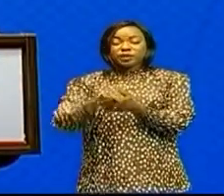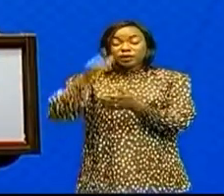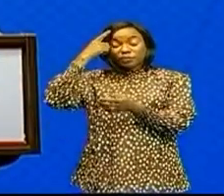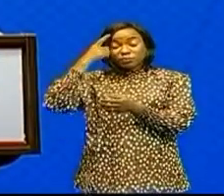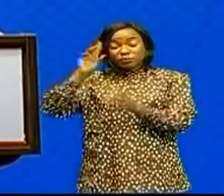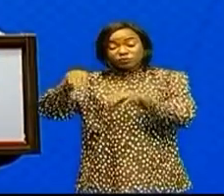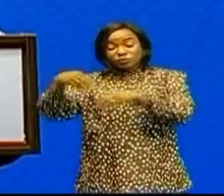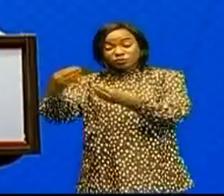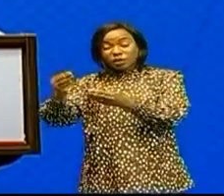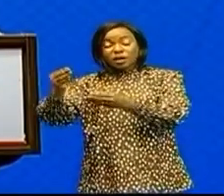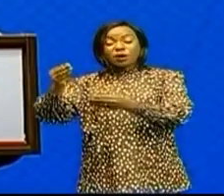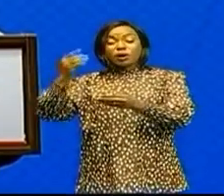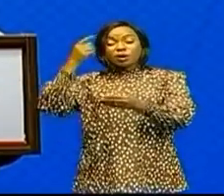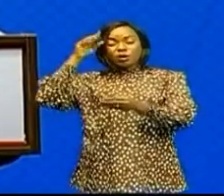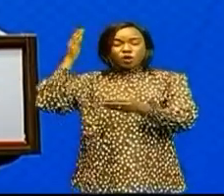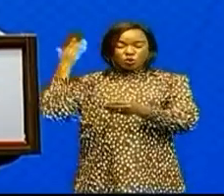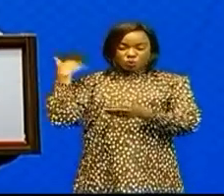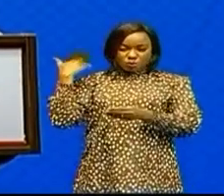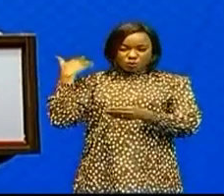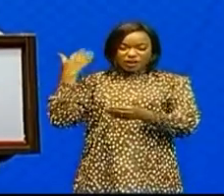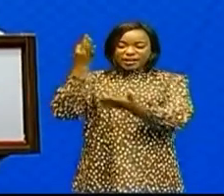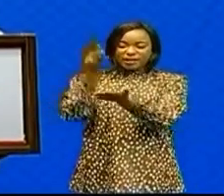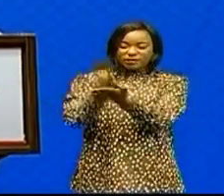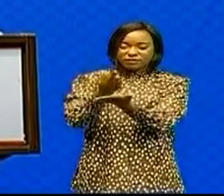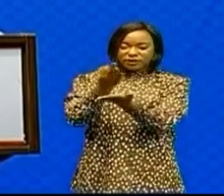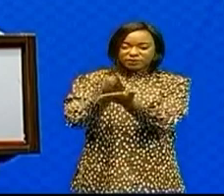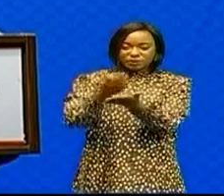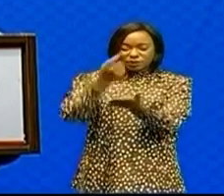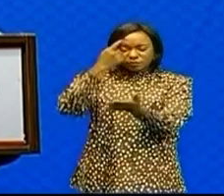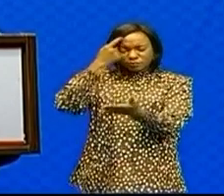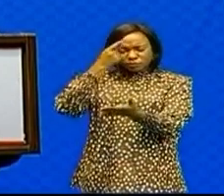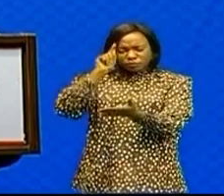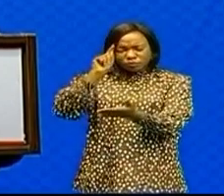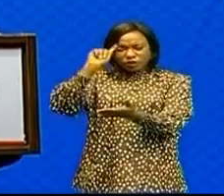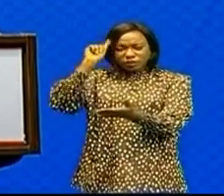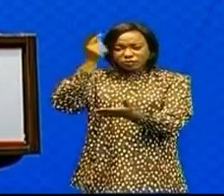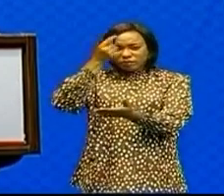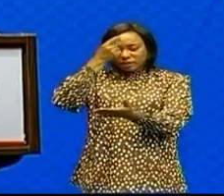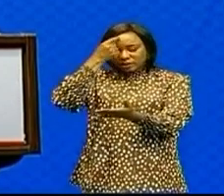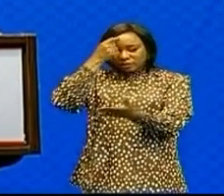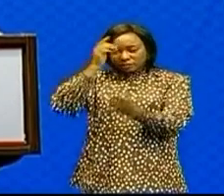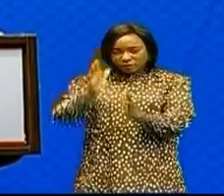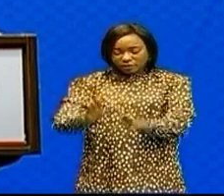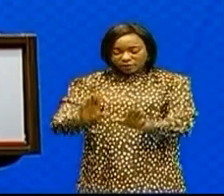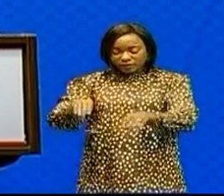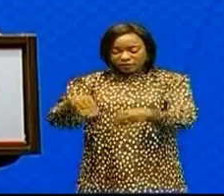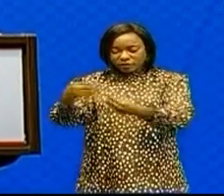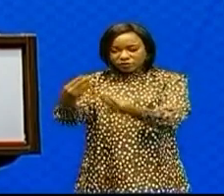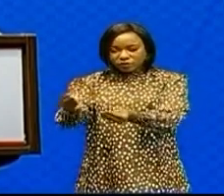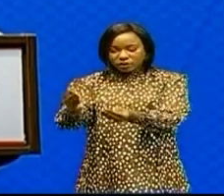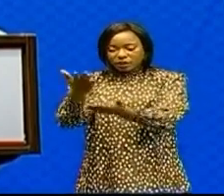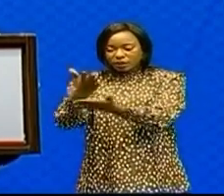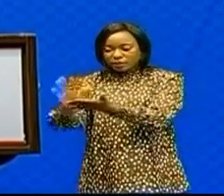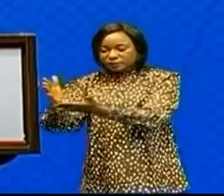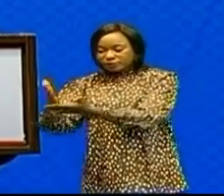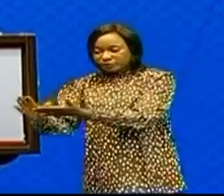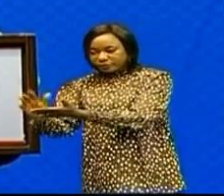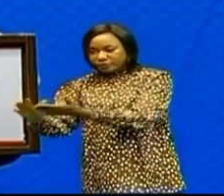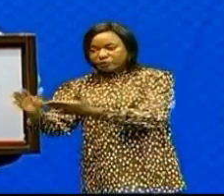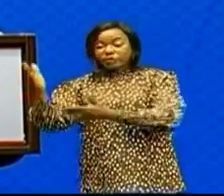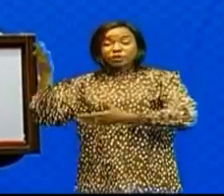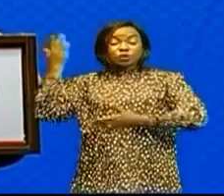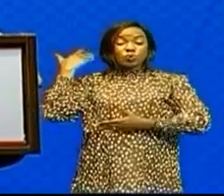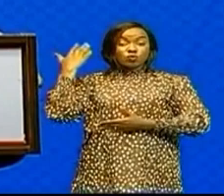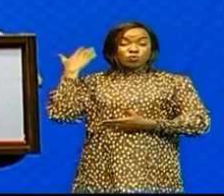desserte en eau potable, le financement pour le gouvernement de la mise en place d'un système de distribution gravitaire à